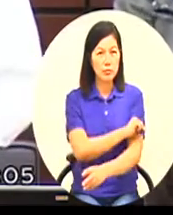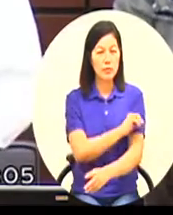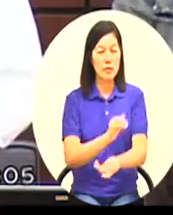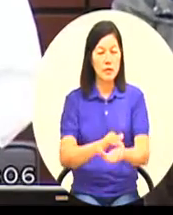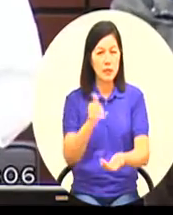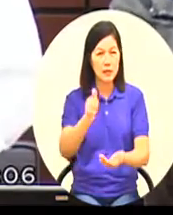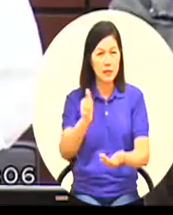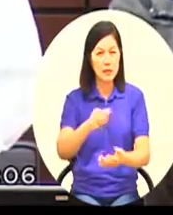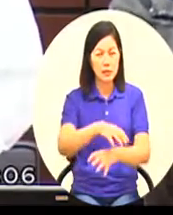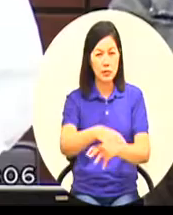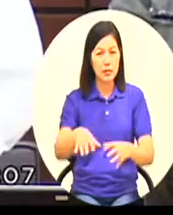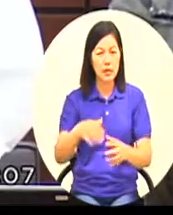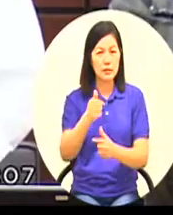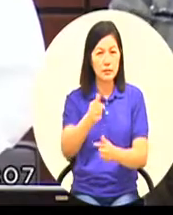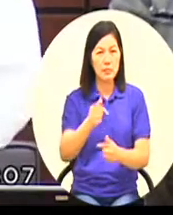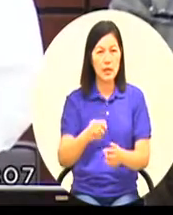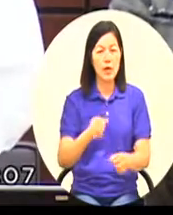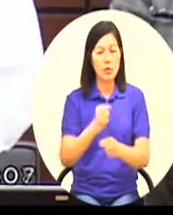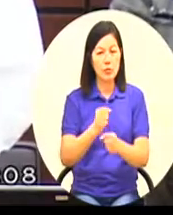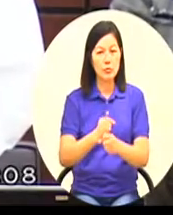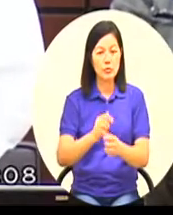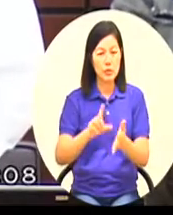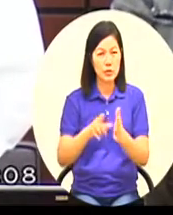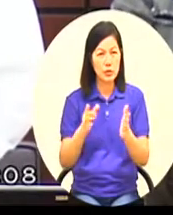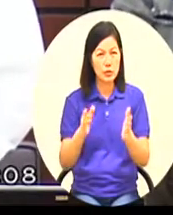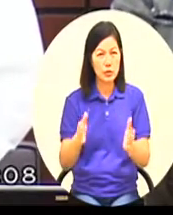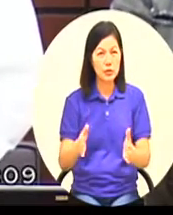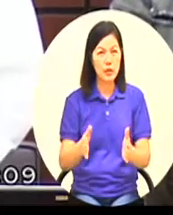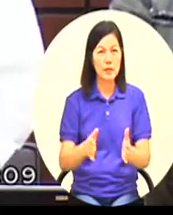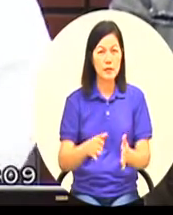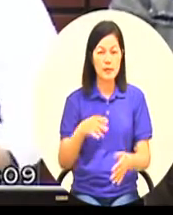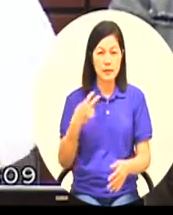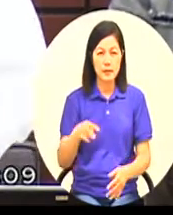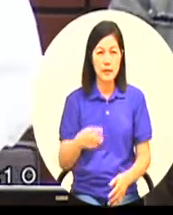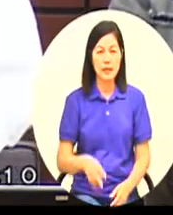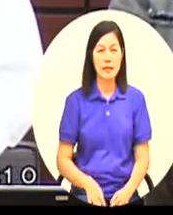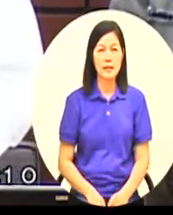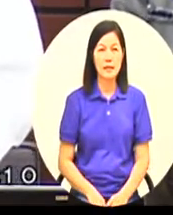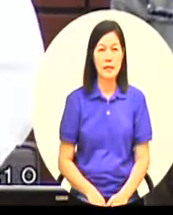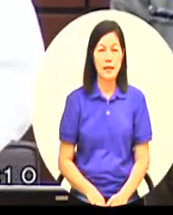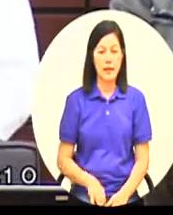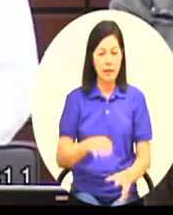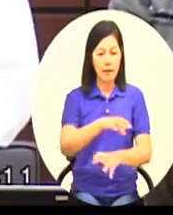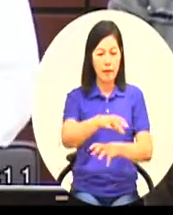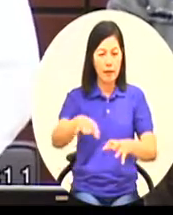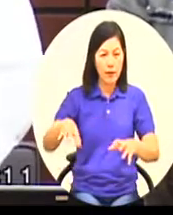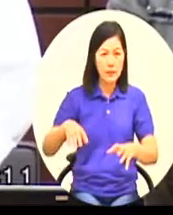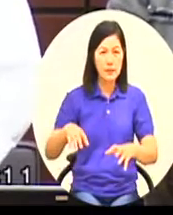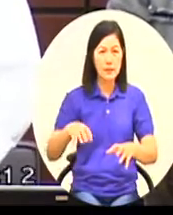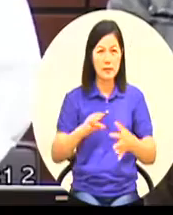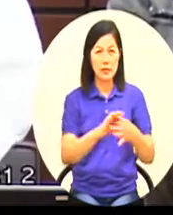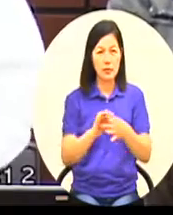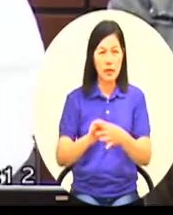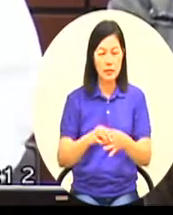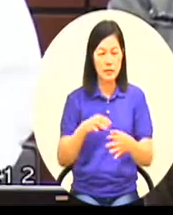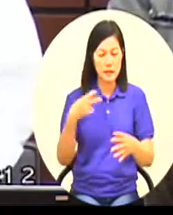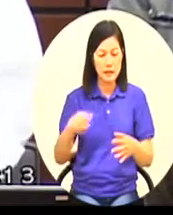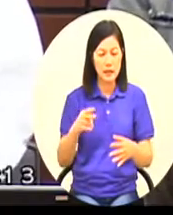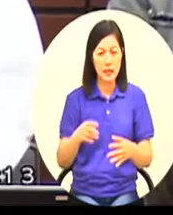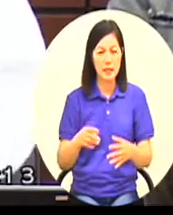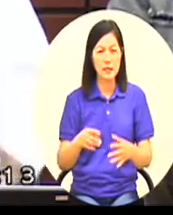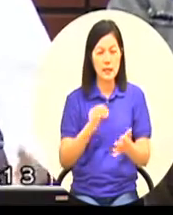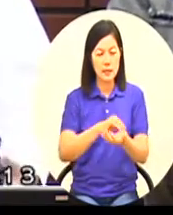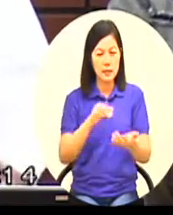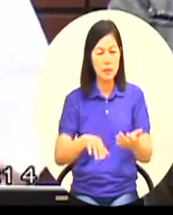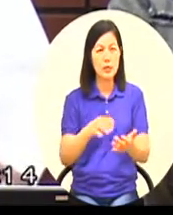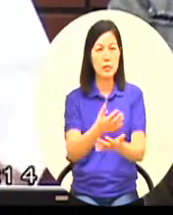环境不只是只有上班的时间，还包括说他的一个整个大环境的关系，如果因为这样子而离开医院越来越多的时候，